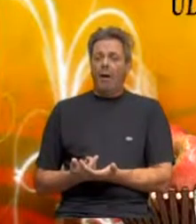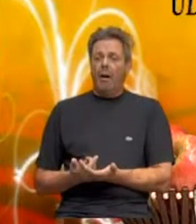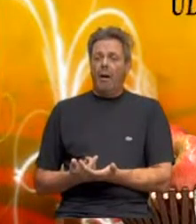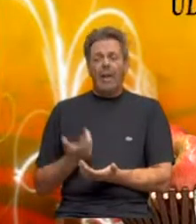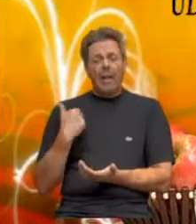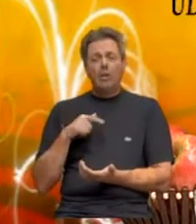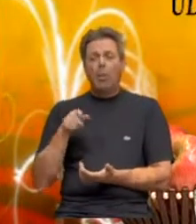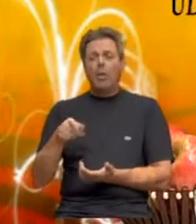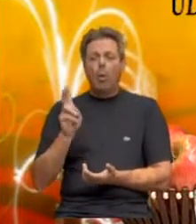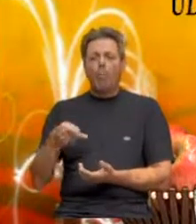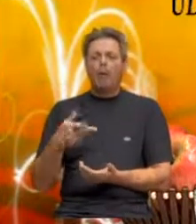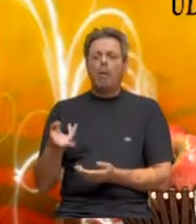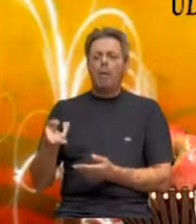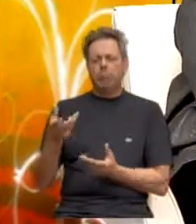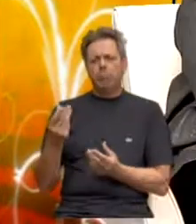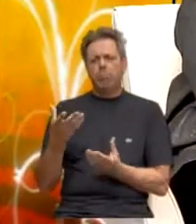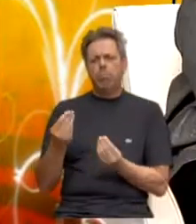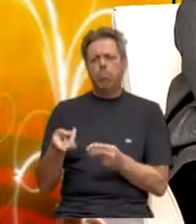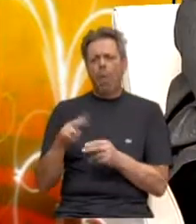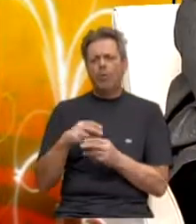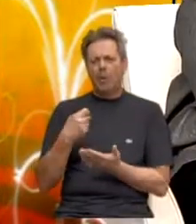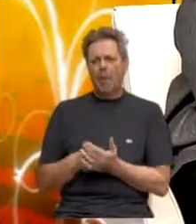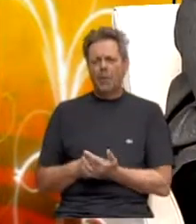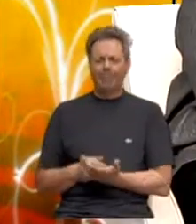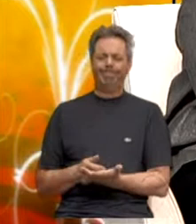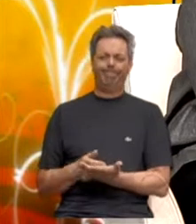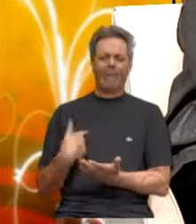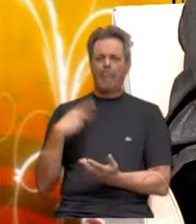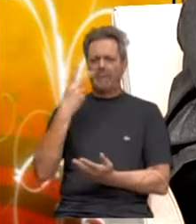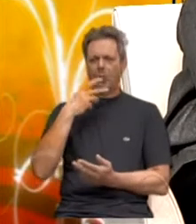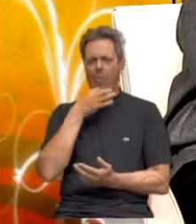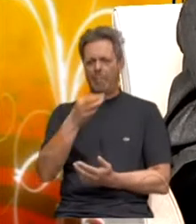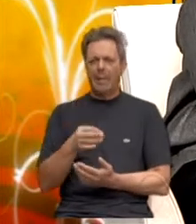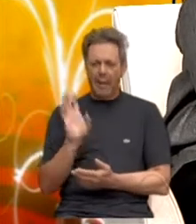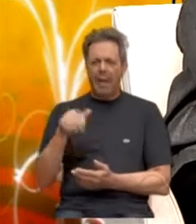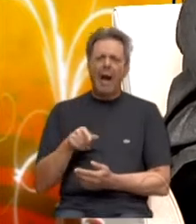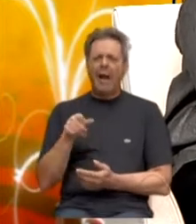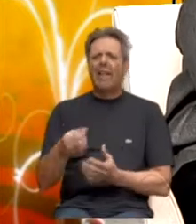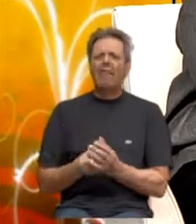više plaćati? Pa nisam baš razumjela pitanje, ali svakako takav proizvod ne